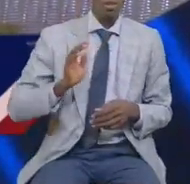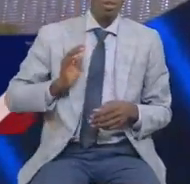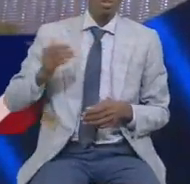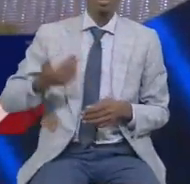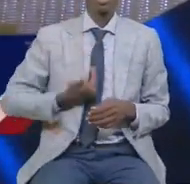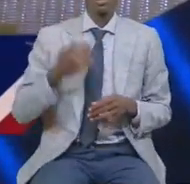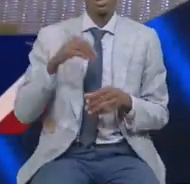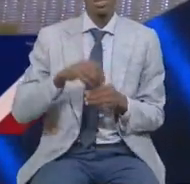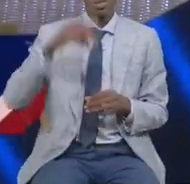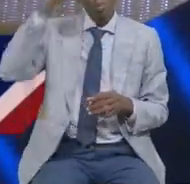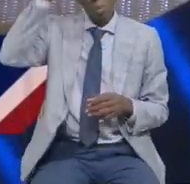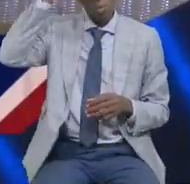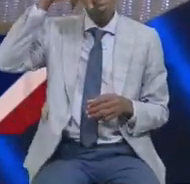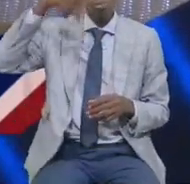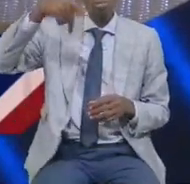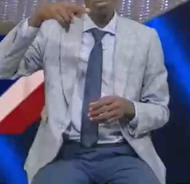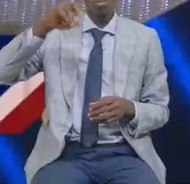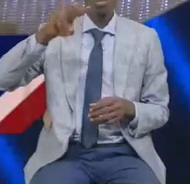Nous allons au Proverbe 29.